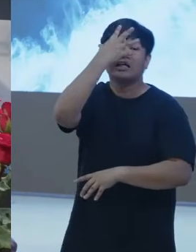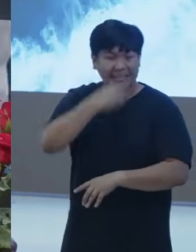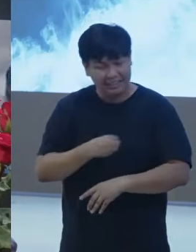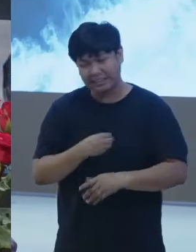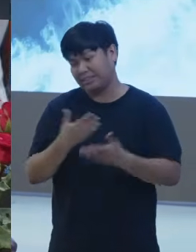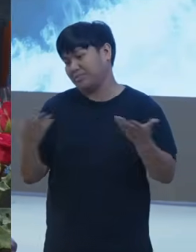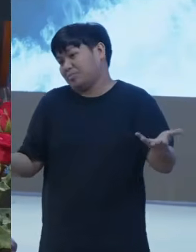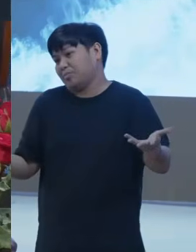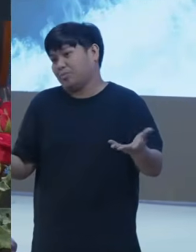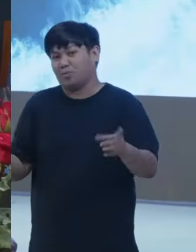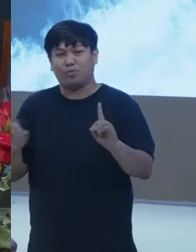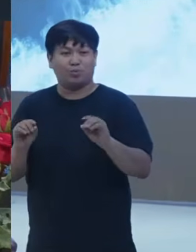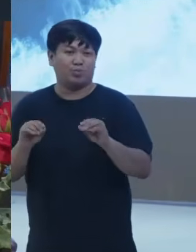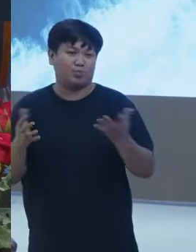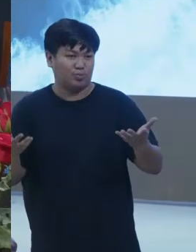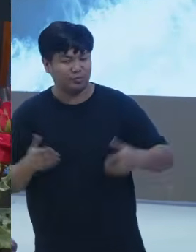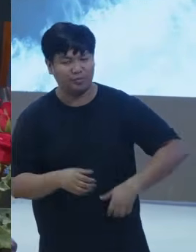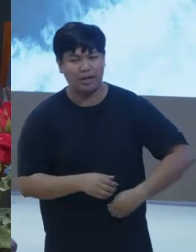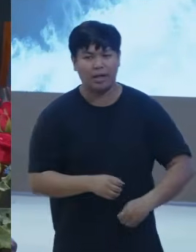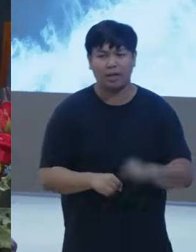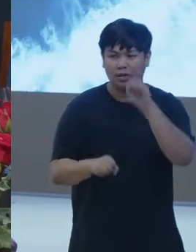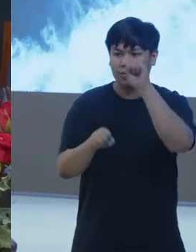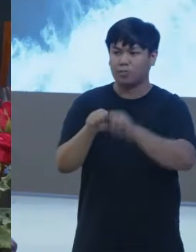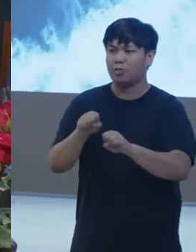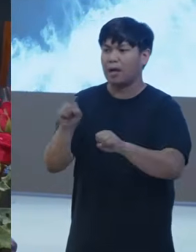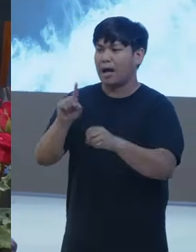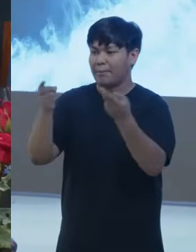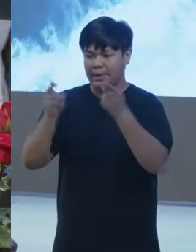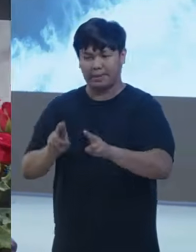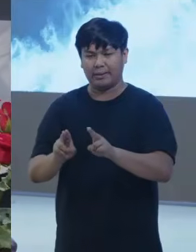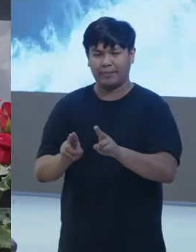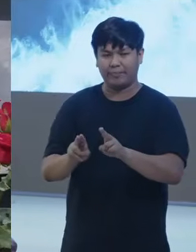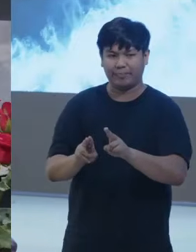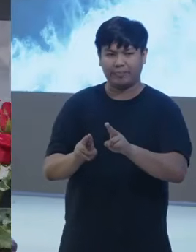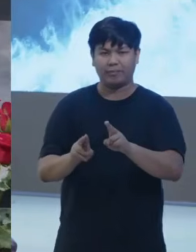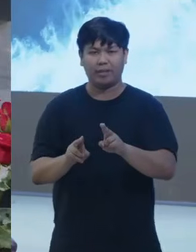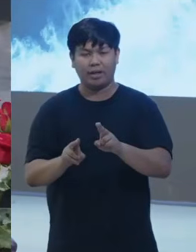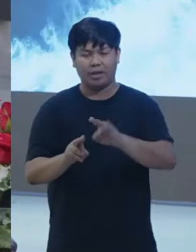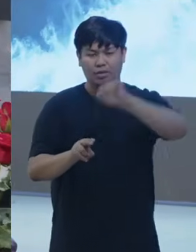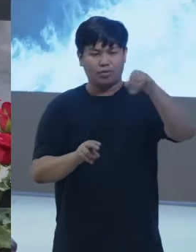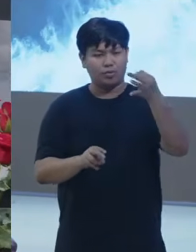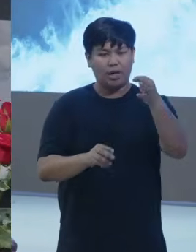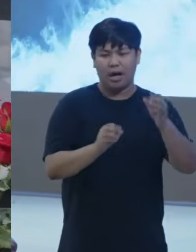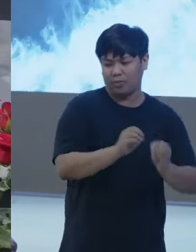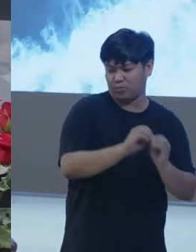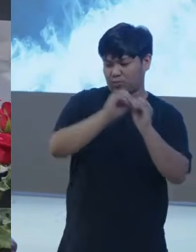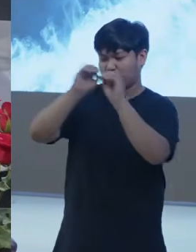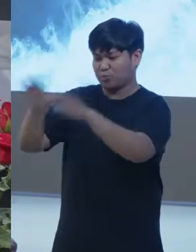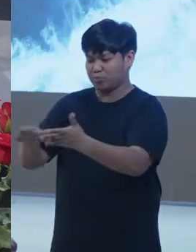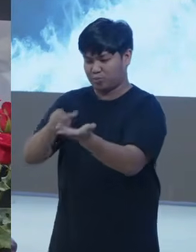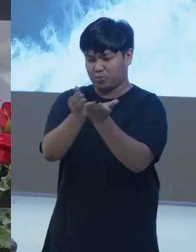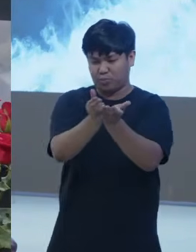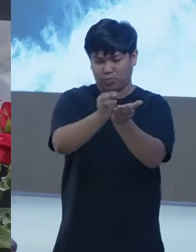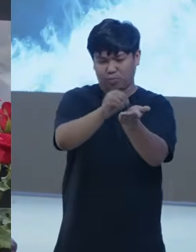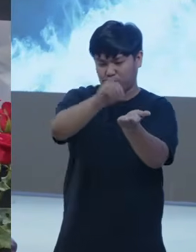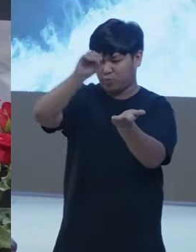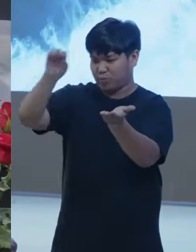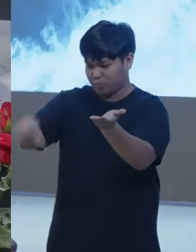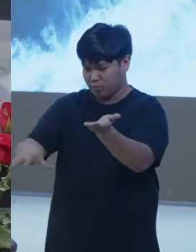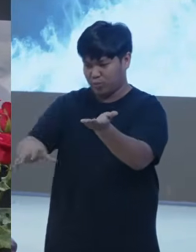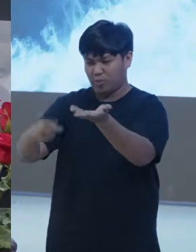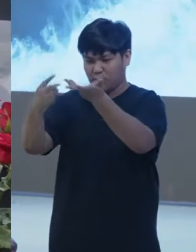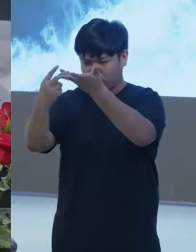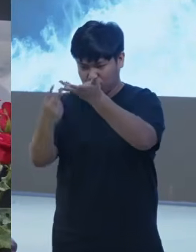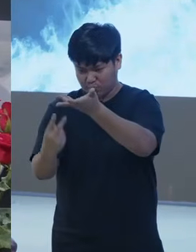dagat, pagtapon nila kay Jonah. Si Jonah ay lumubog sa dagat, sabi nga sa chapter 2 verse 6, "At